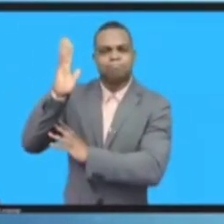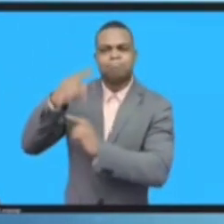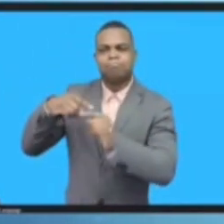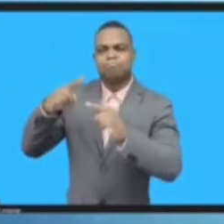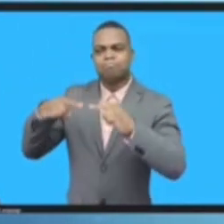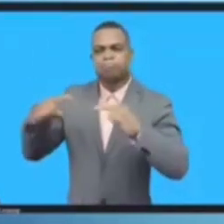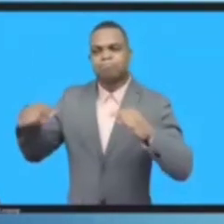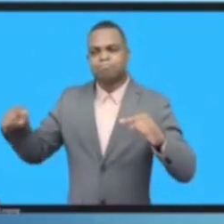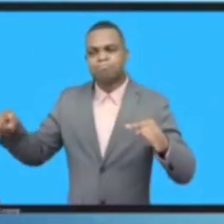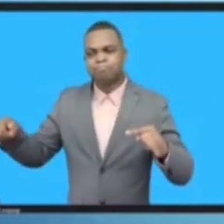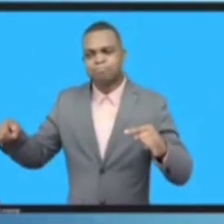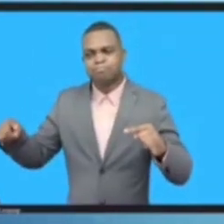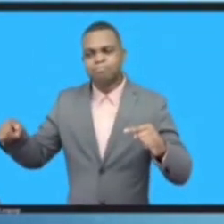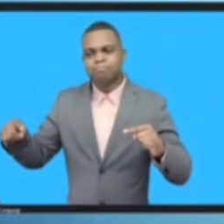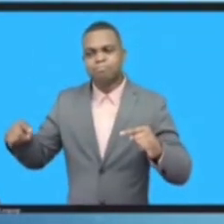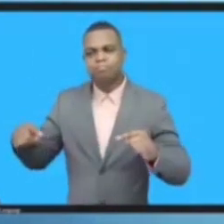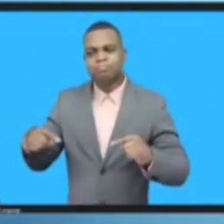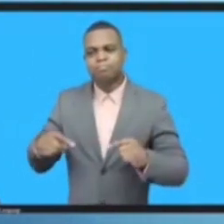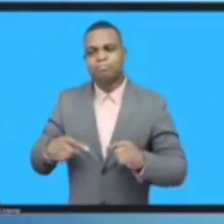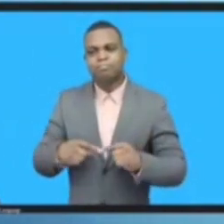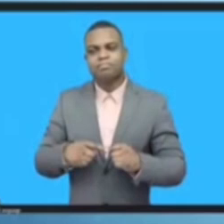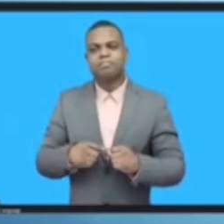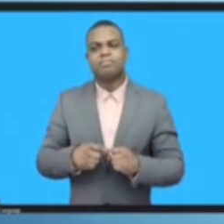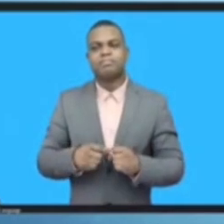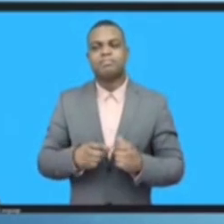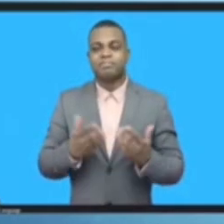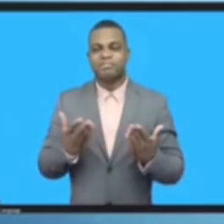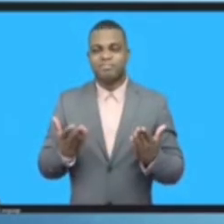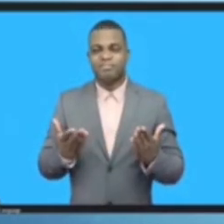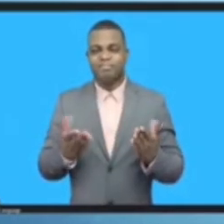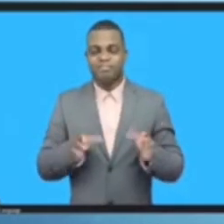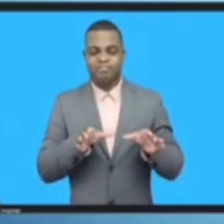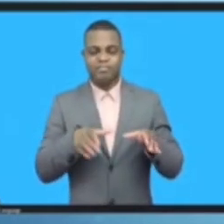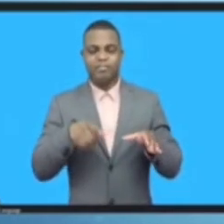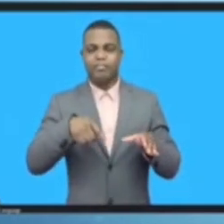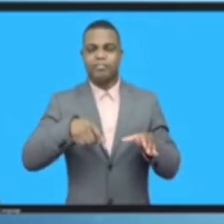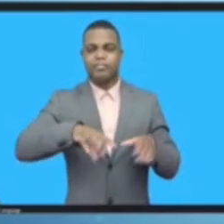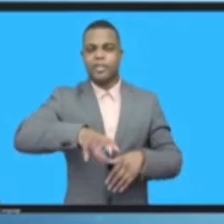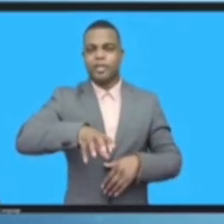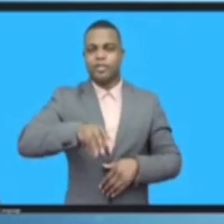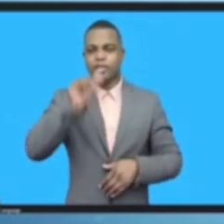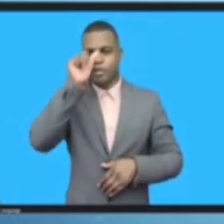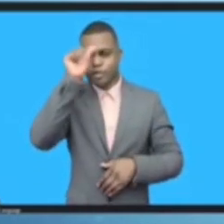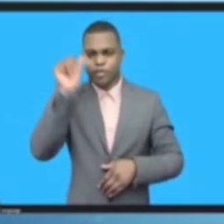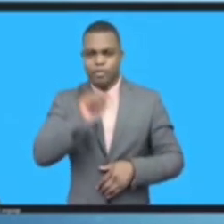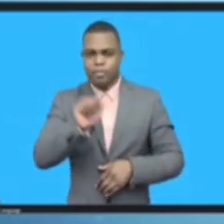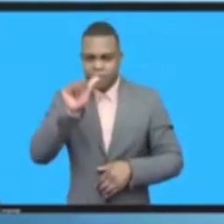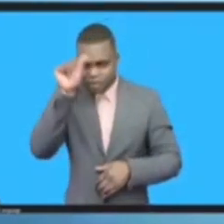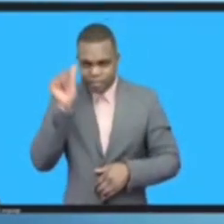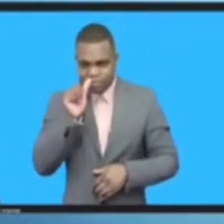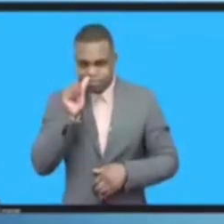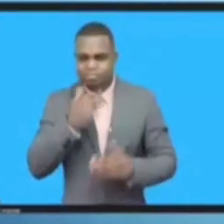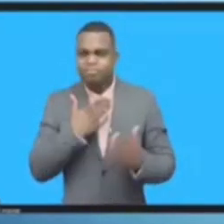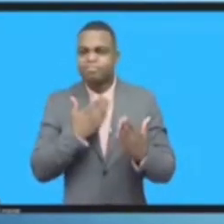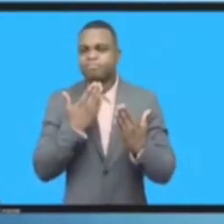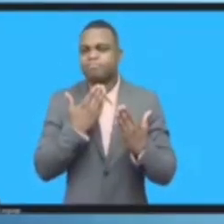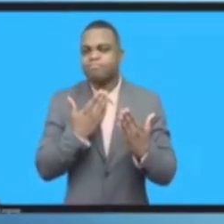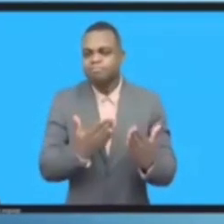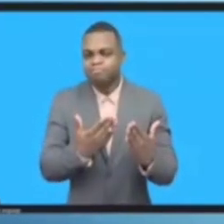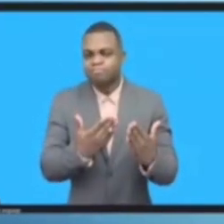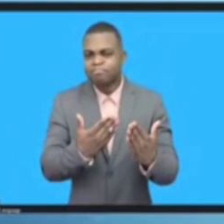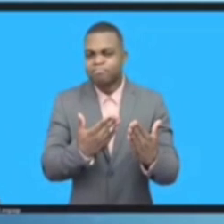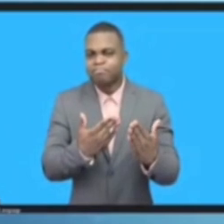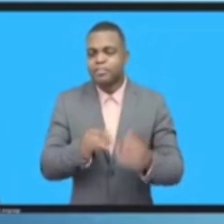Forum, ainsi que le groupe consultatif qui ont si bien